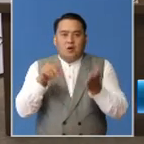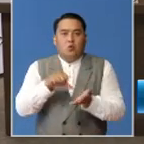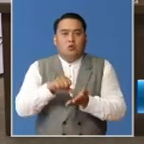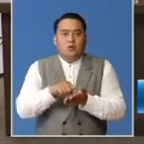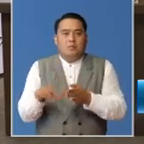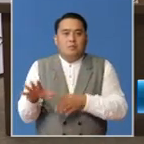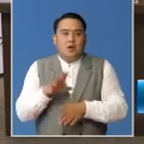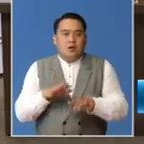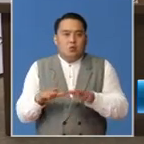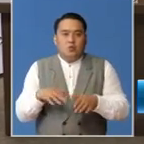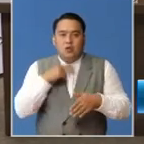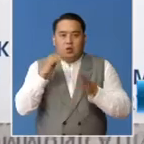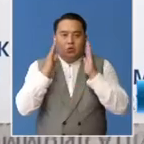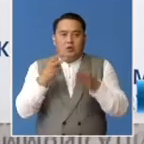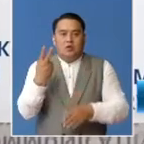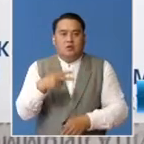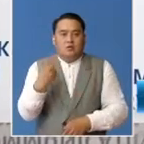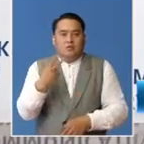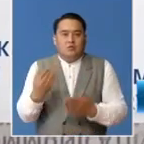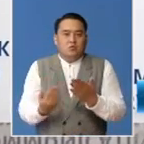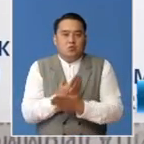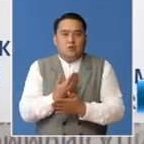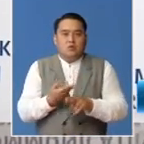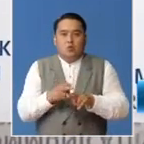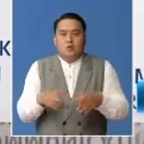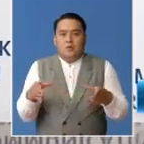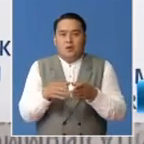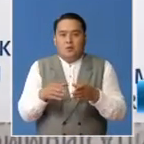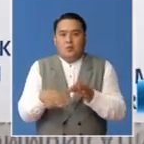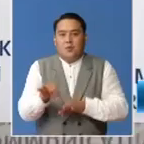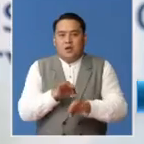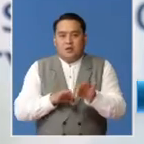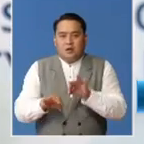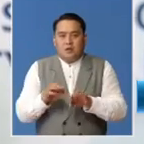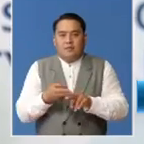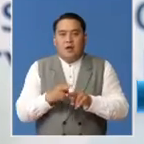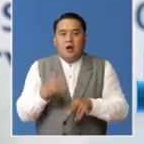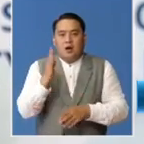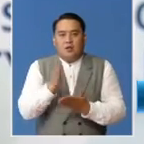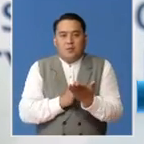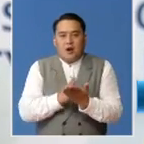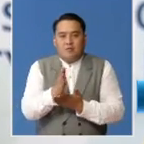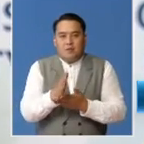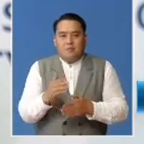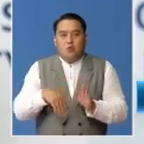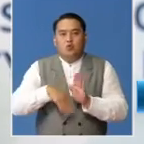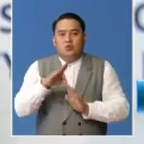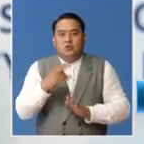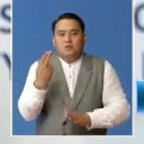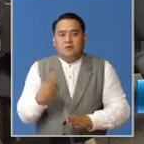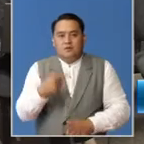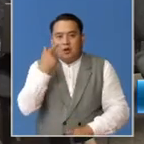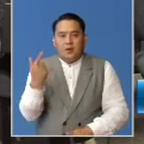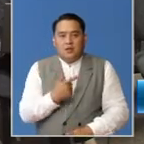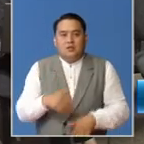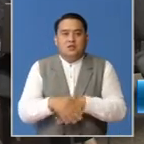участников мероприятия было уделено реализации 22 новых партийных проектов. Они направлены на повышение